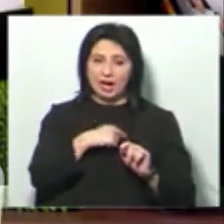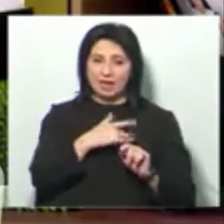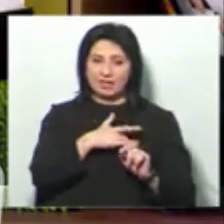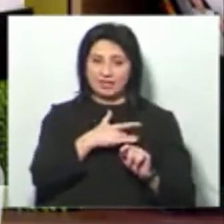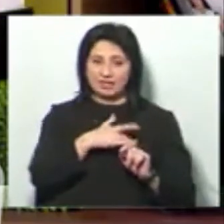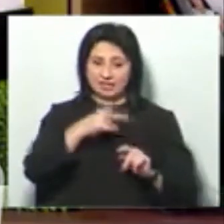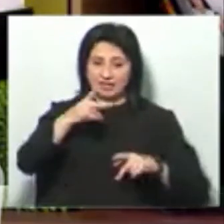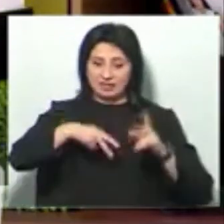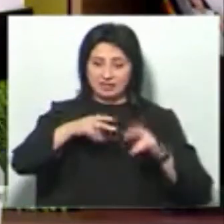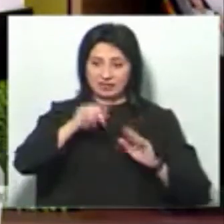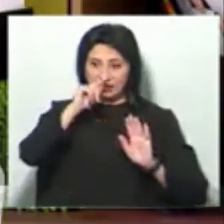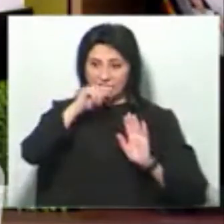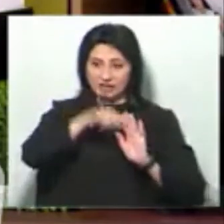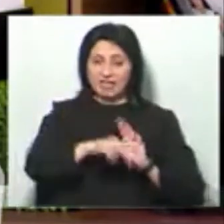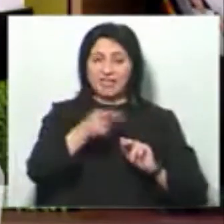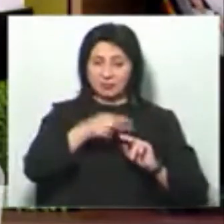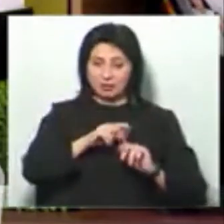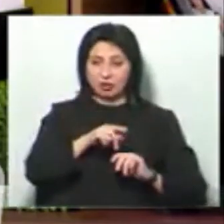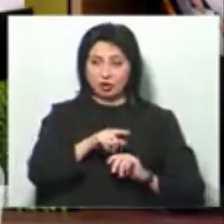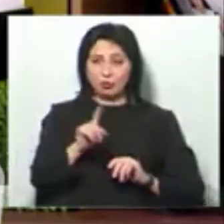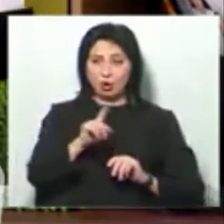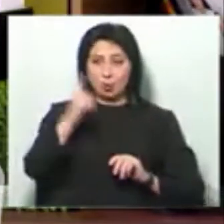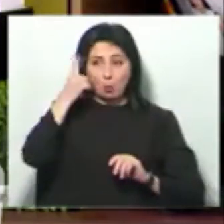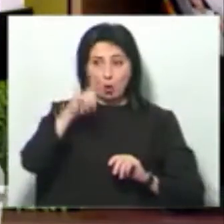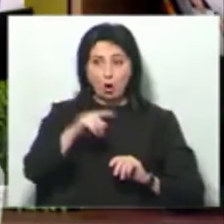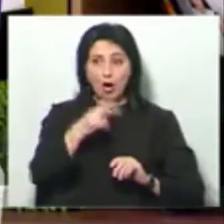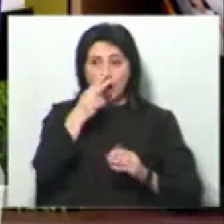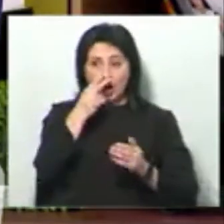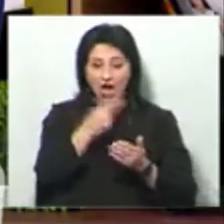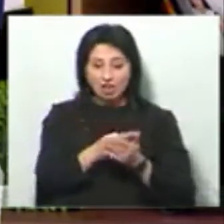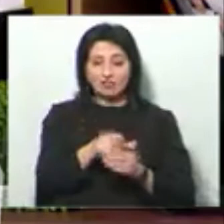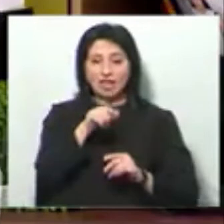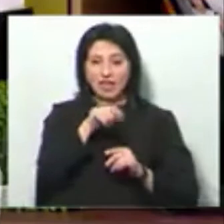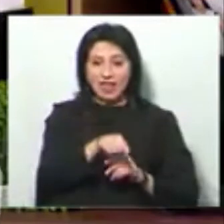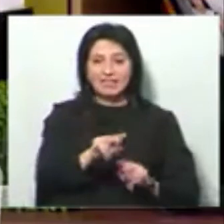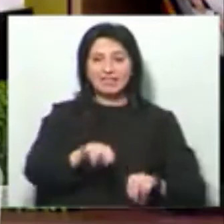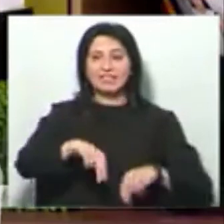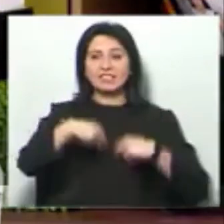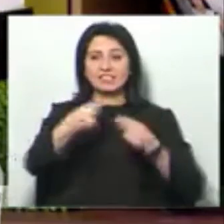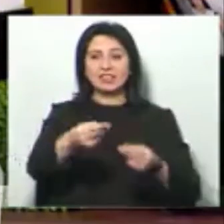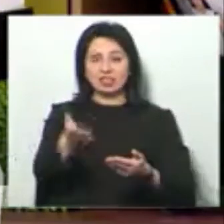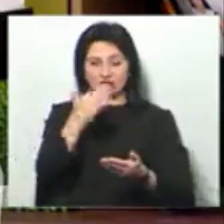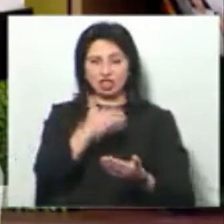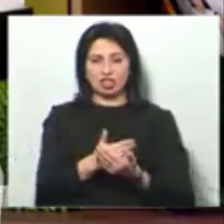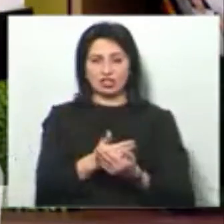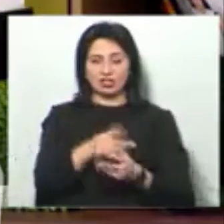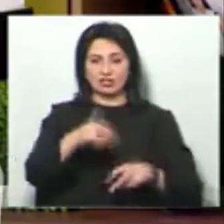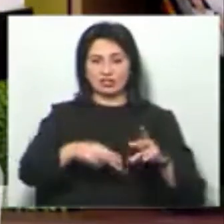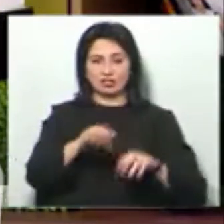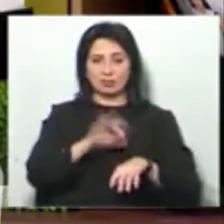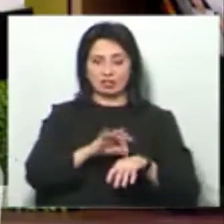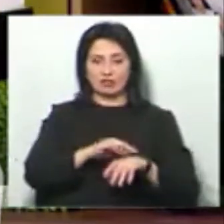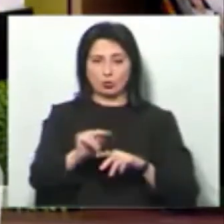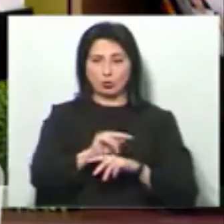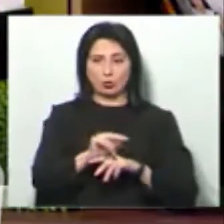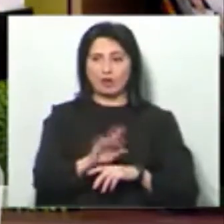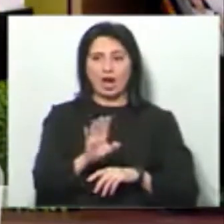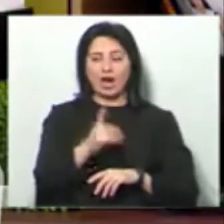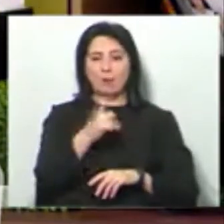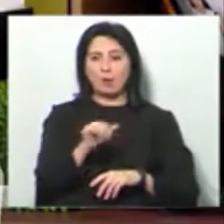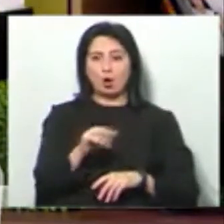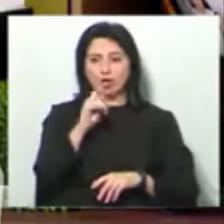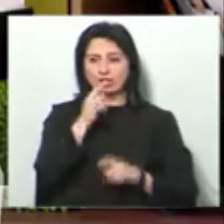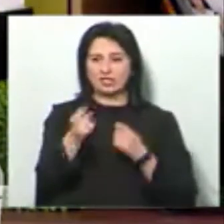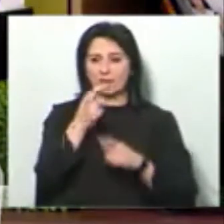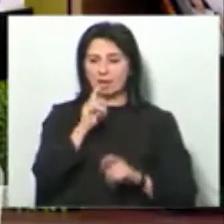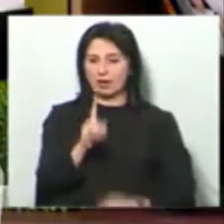vas alcool, ziar, simitom, მოგონილირო აჩვენა ამარო ეს იძლევა შედეგს ამ დაავადების მკურნალობისთვის და არა მხოლოდ